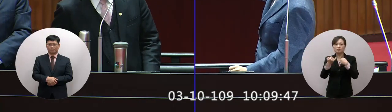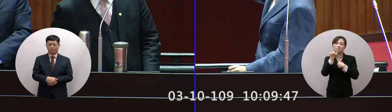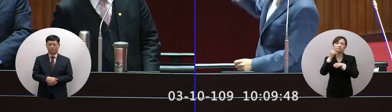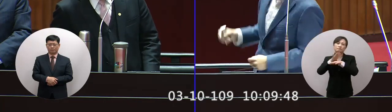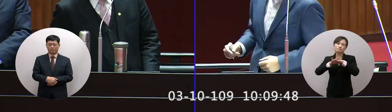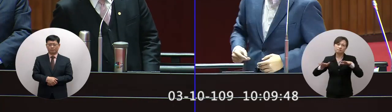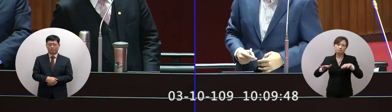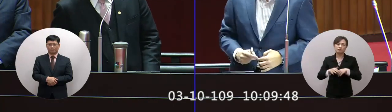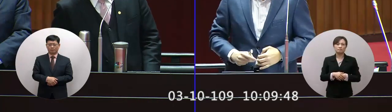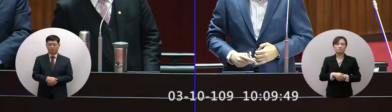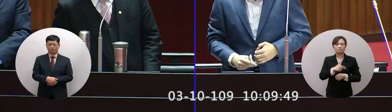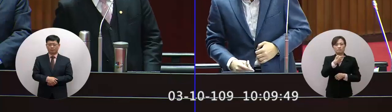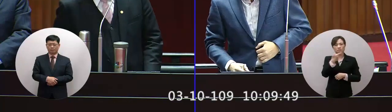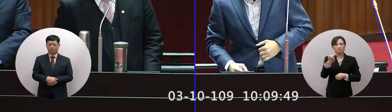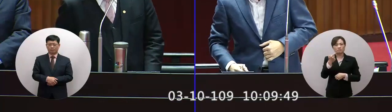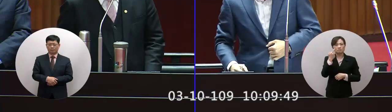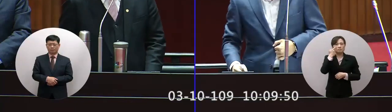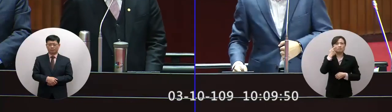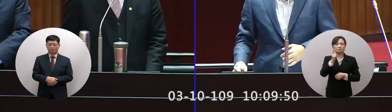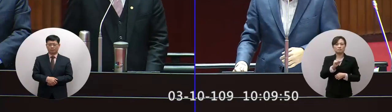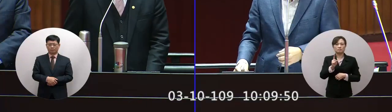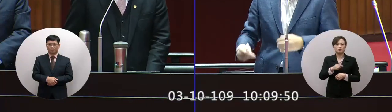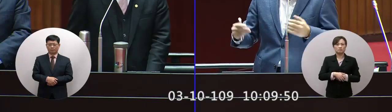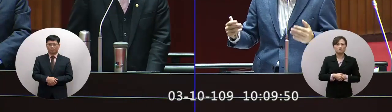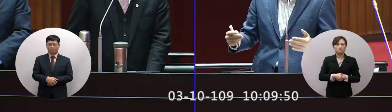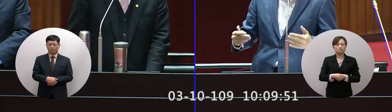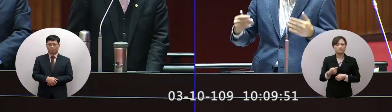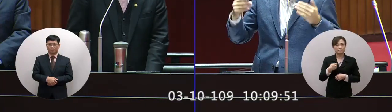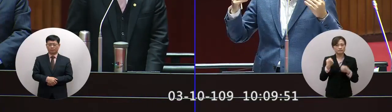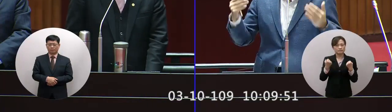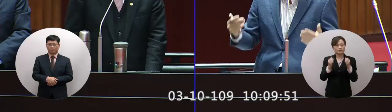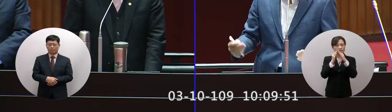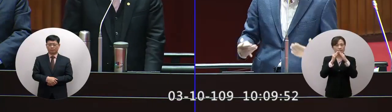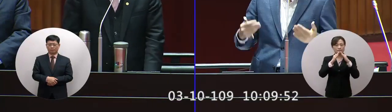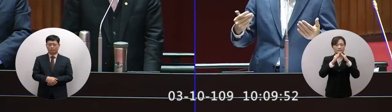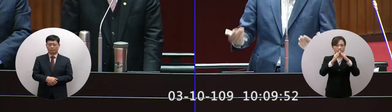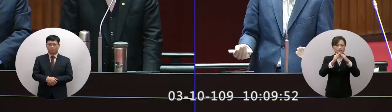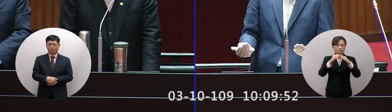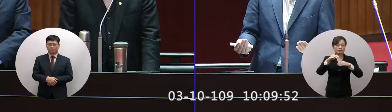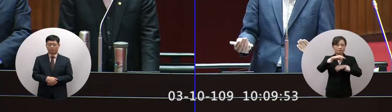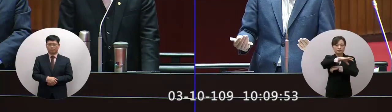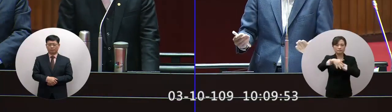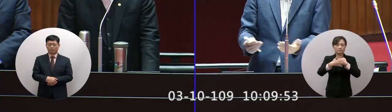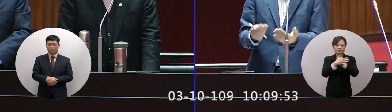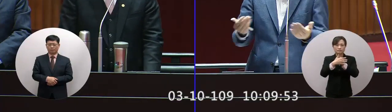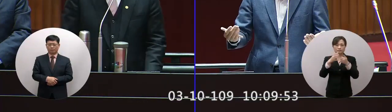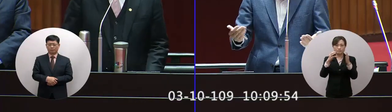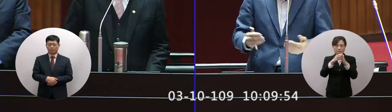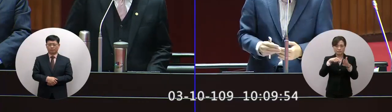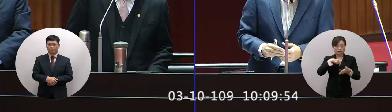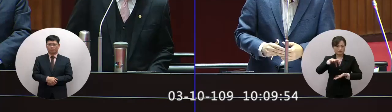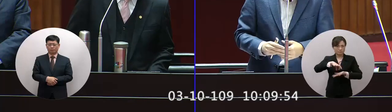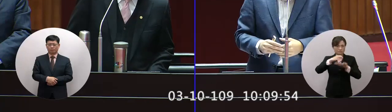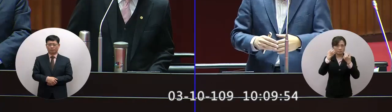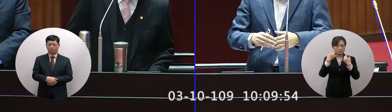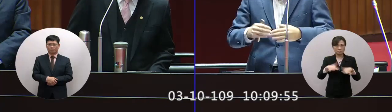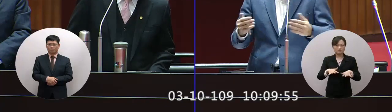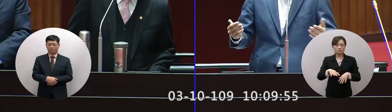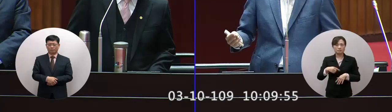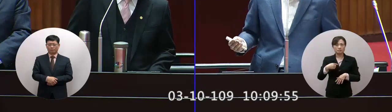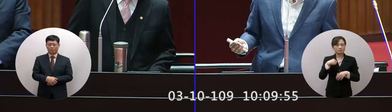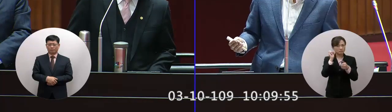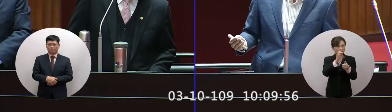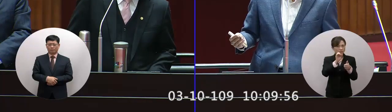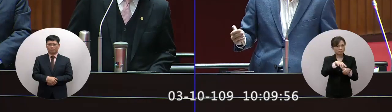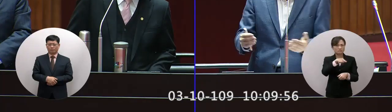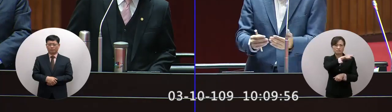是最严重的，为什么我带过来讲呢？因为我在桃园市环保局也说过，我们感觉他们好